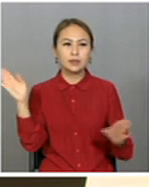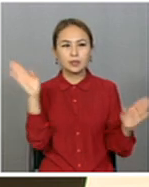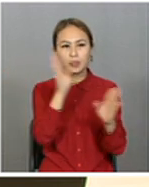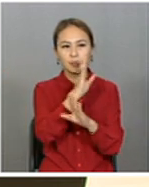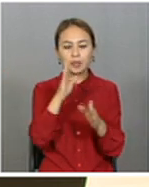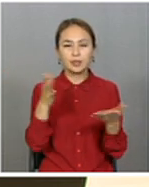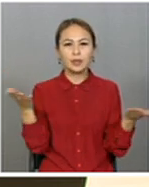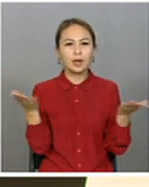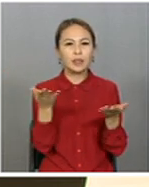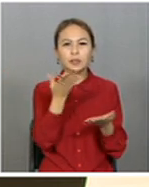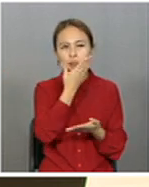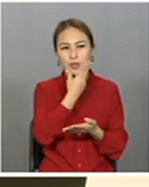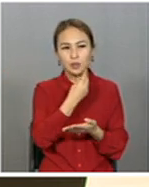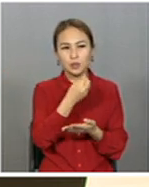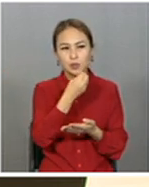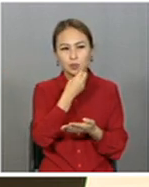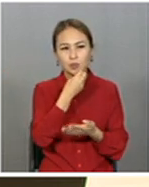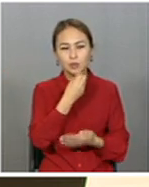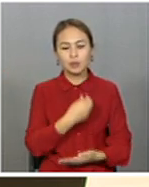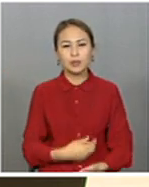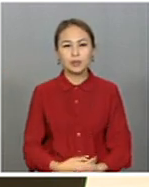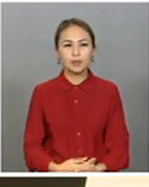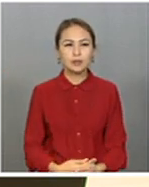Орманның табиғаты қандай сұлу.